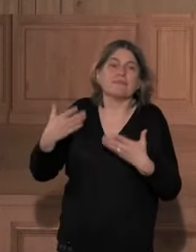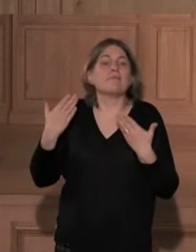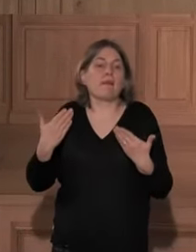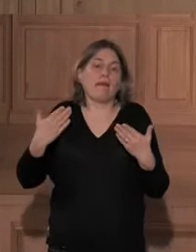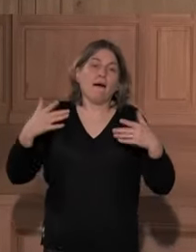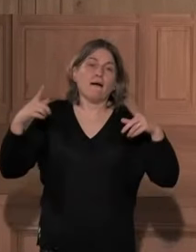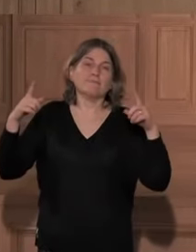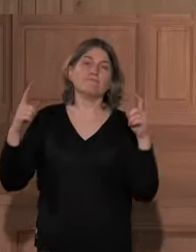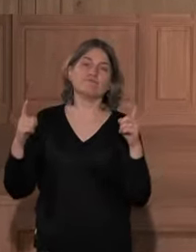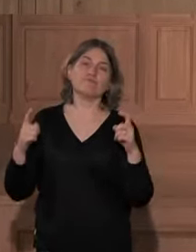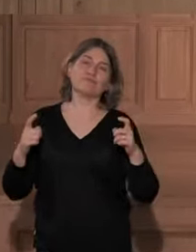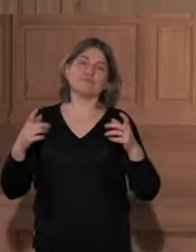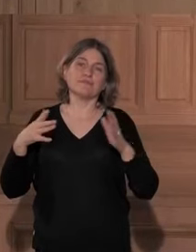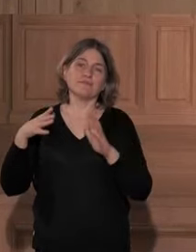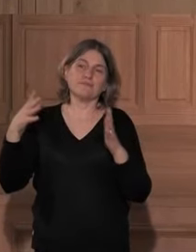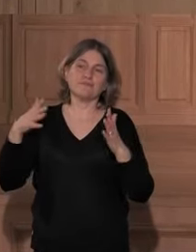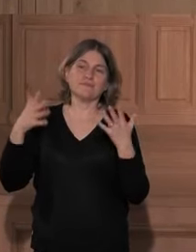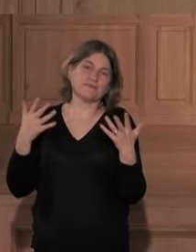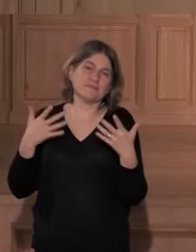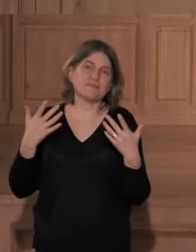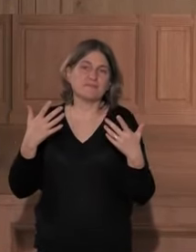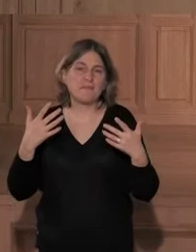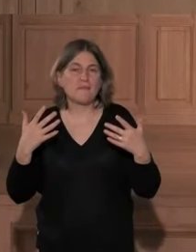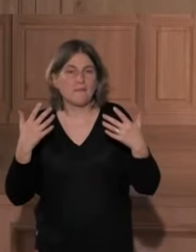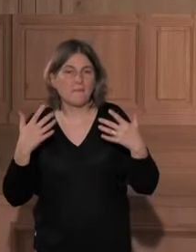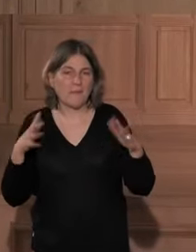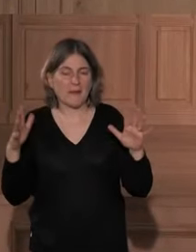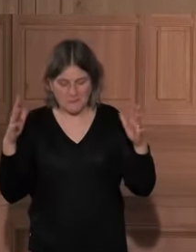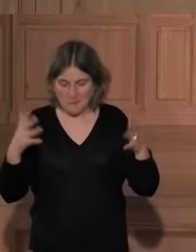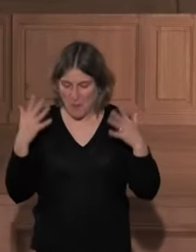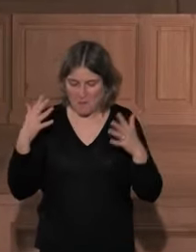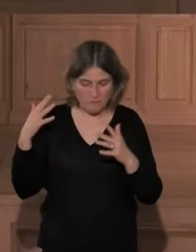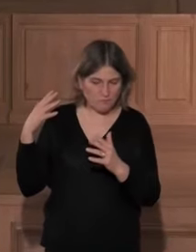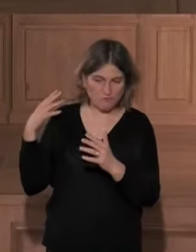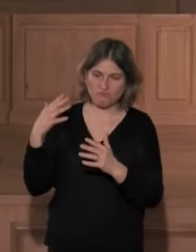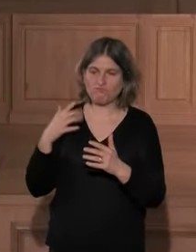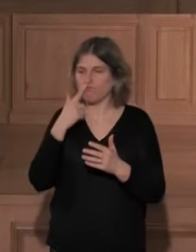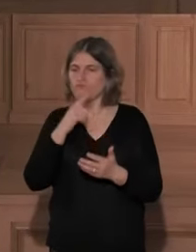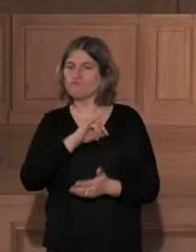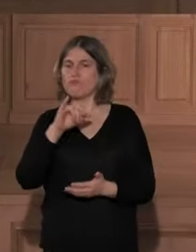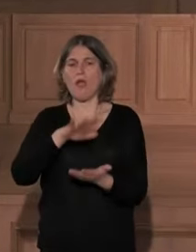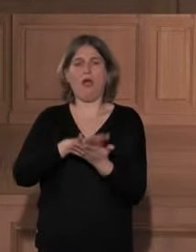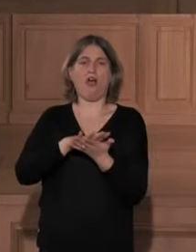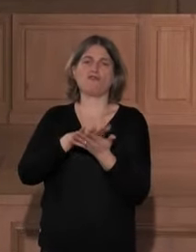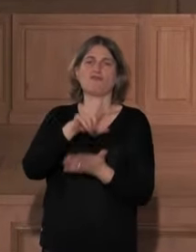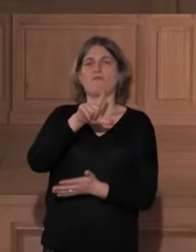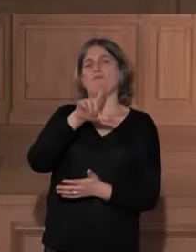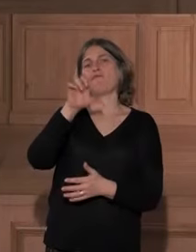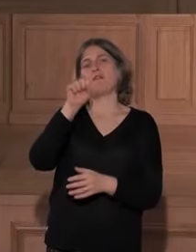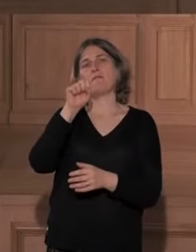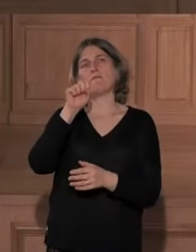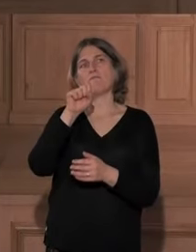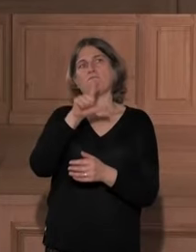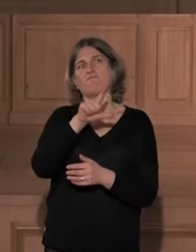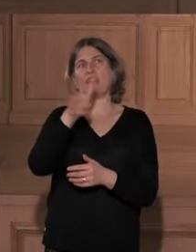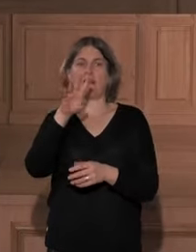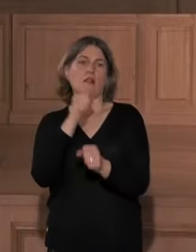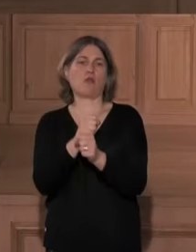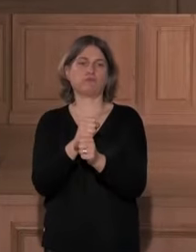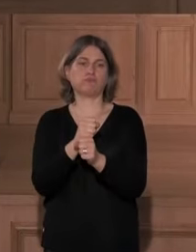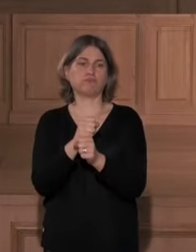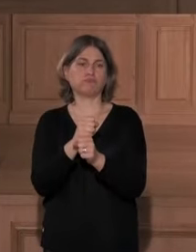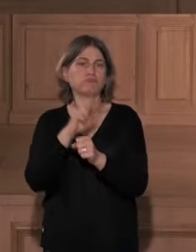bon. Si vous voulez, jusqu'à 24 ans, on va dire que j'ai une vie très, très, très, très,